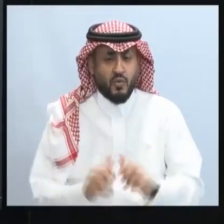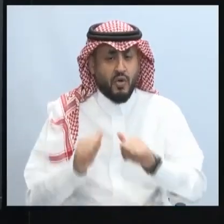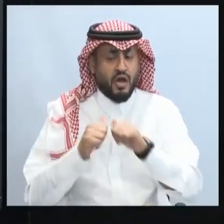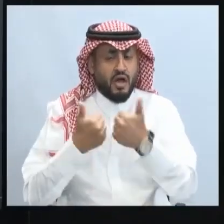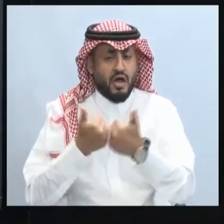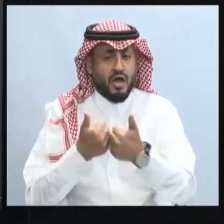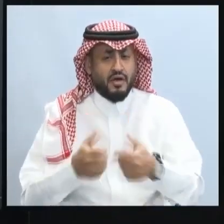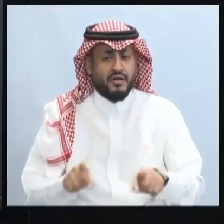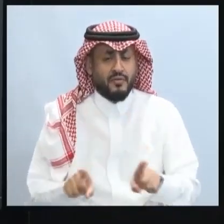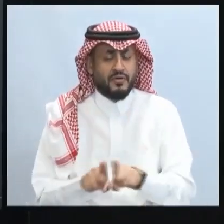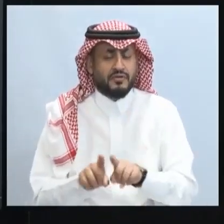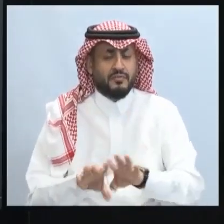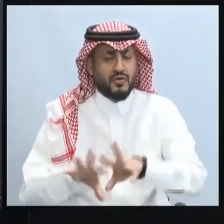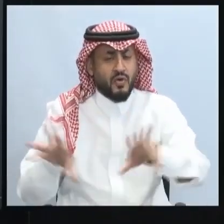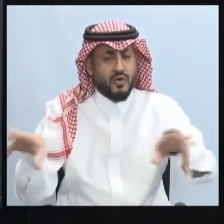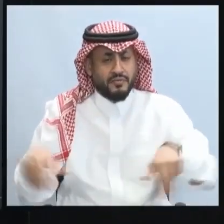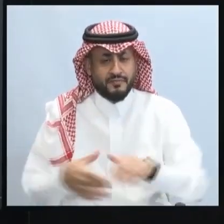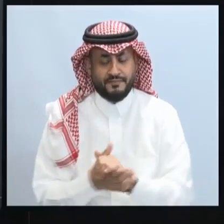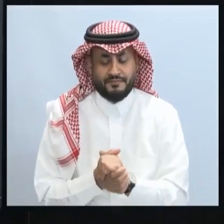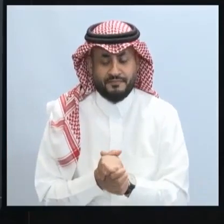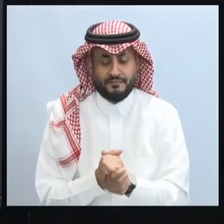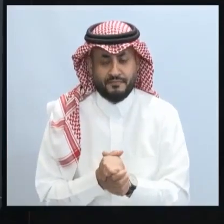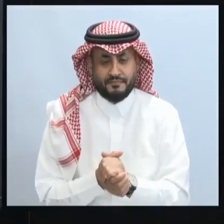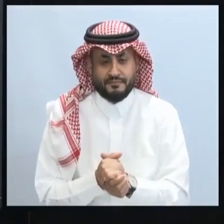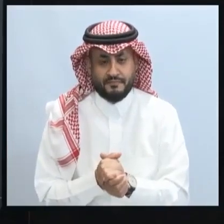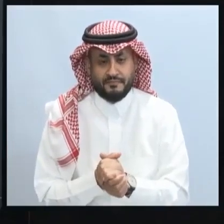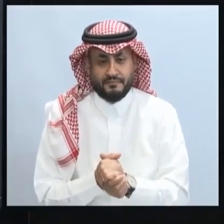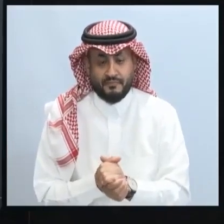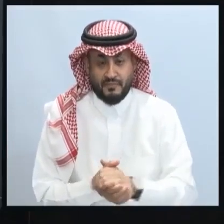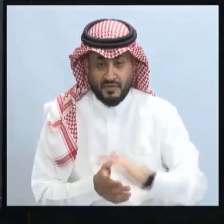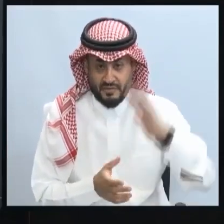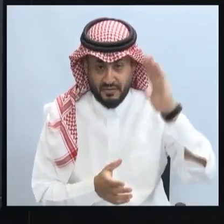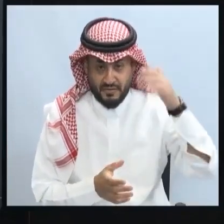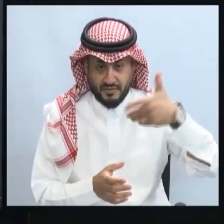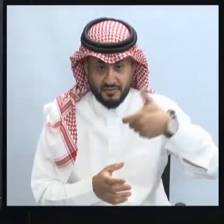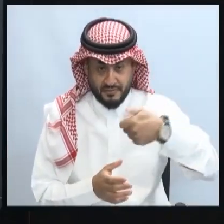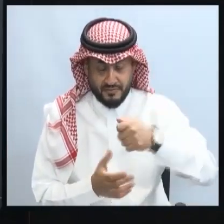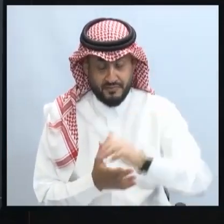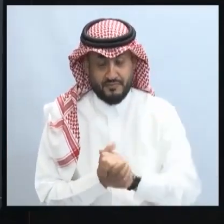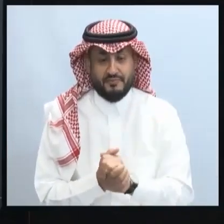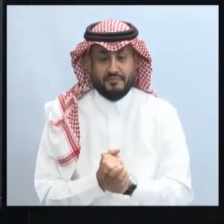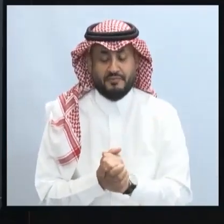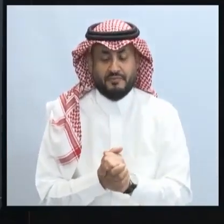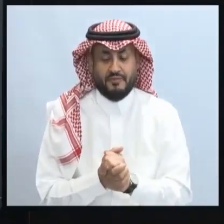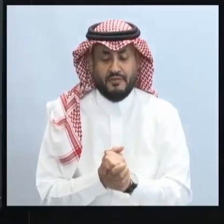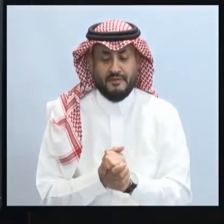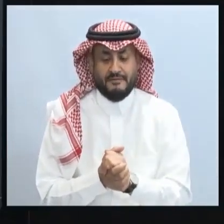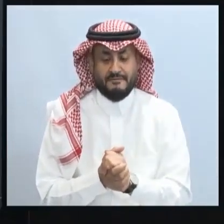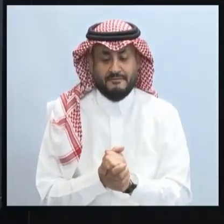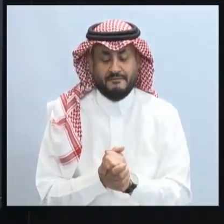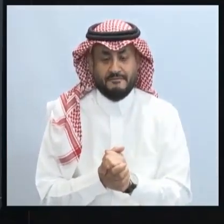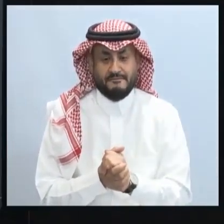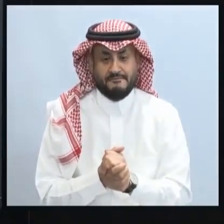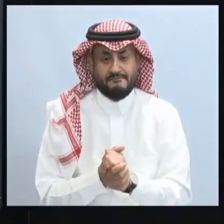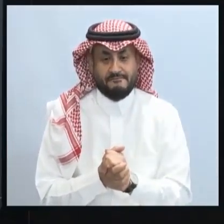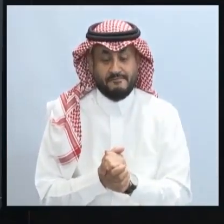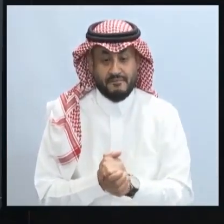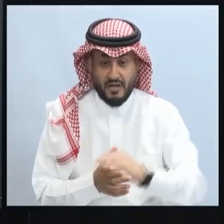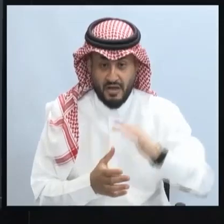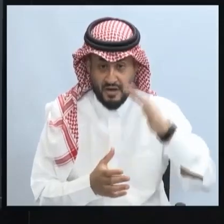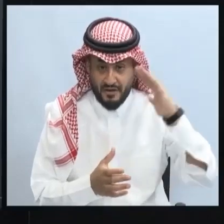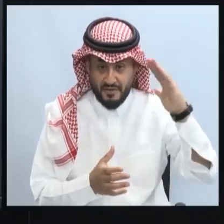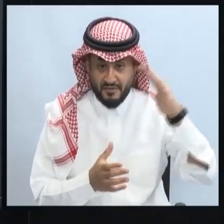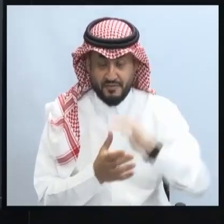وعلى اله وصحبه اجمعين وبعد السلام عليكم ورحمه الله وبركاته اهلا